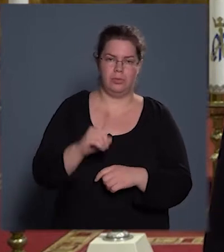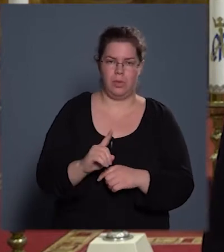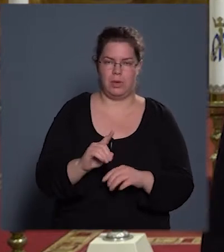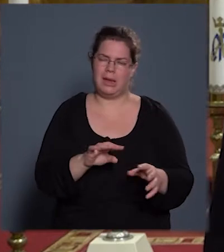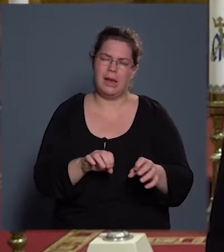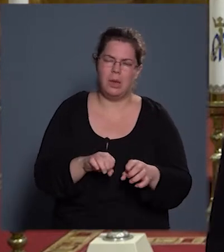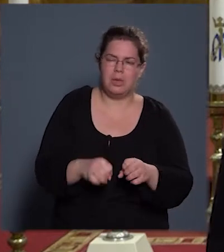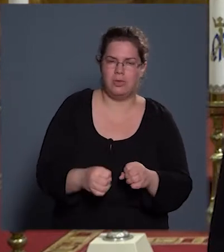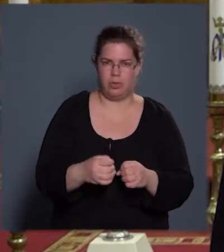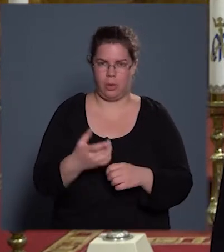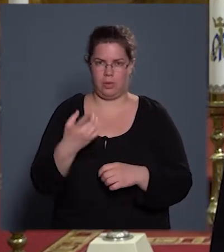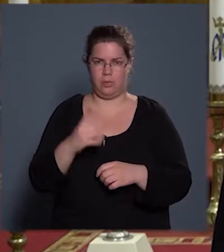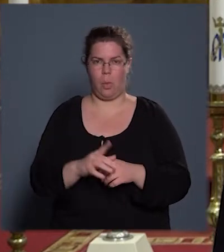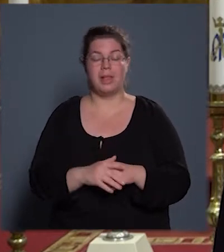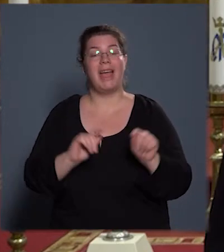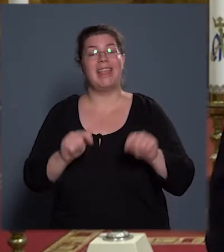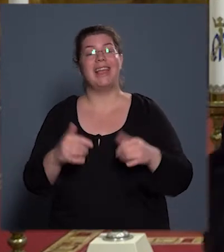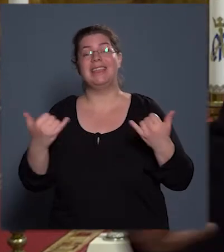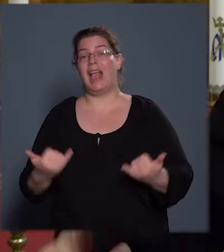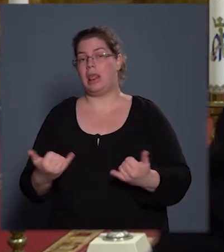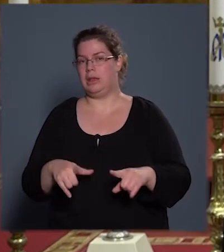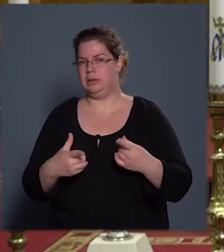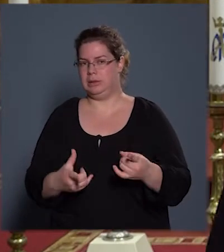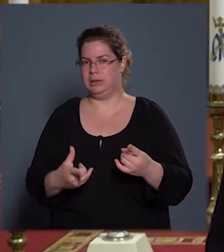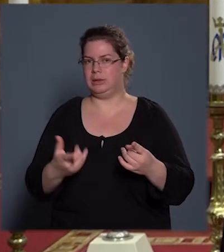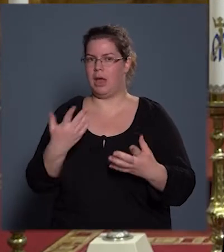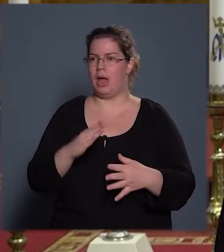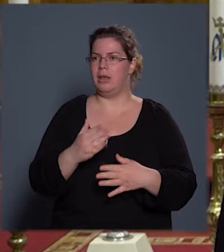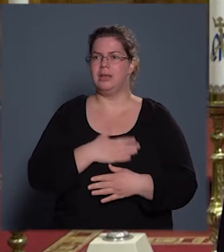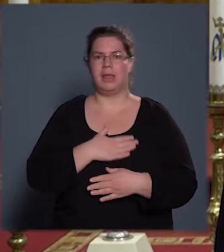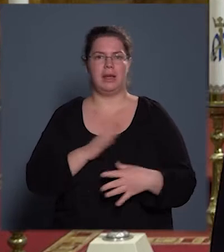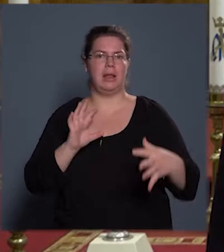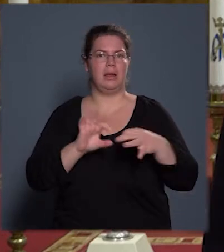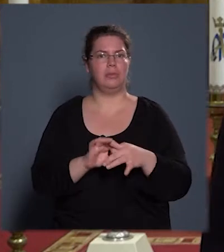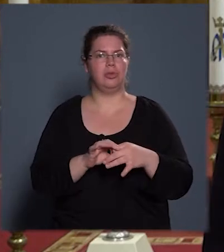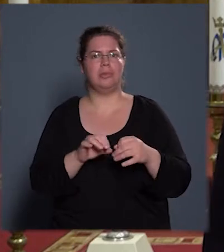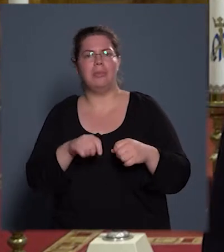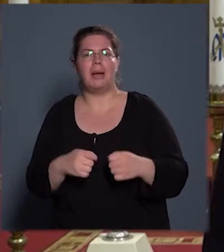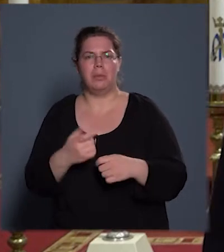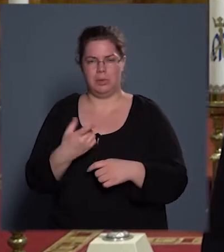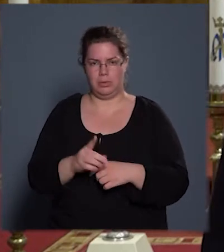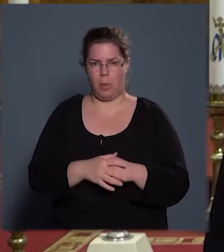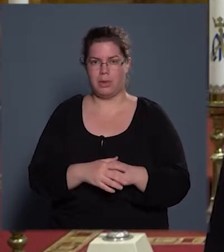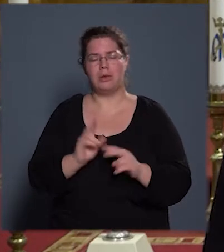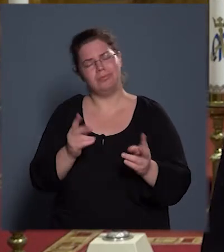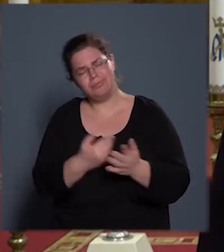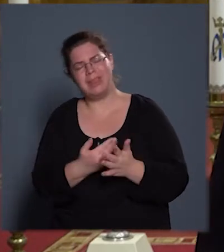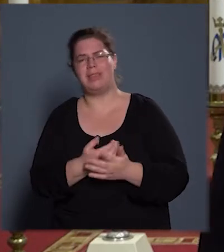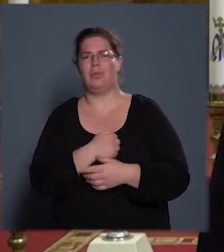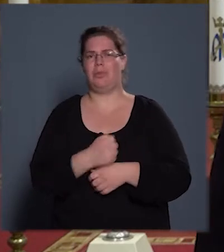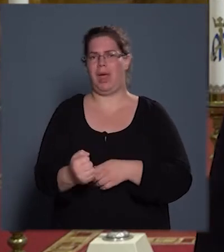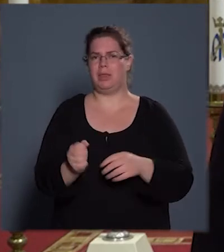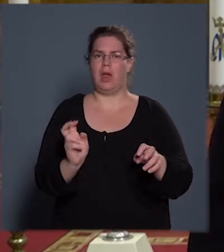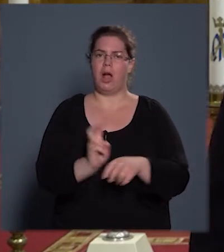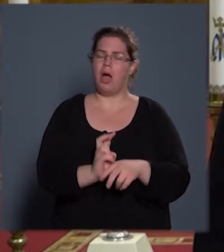is tört volna ez a jelenlét, megbomlott volna a szeretet kapcsolat közöttünk, akkor legyünk elég bátrak ahhoz,